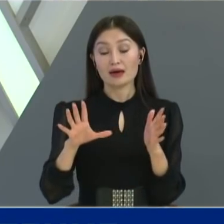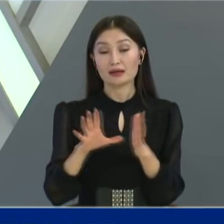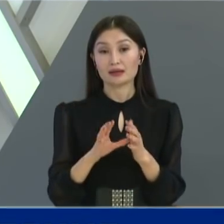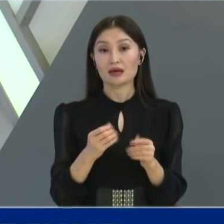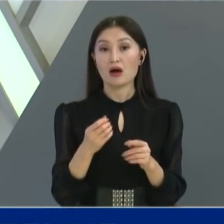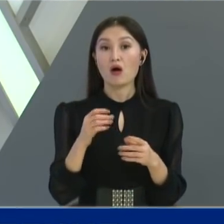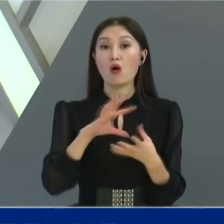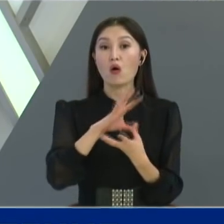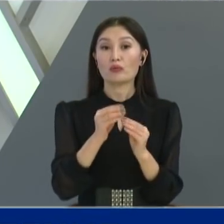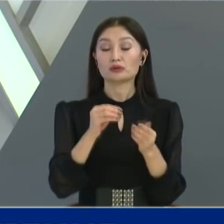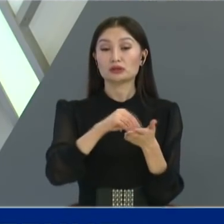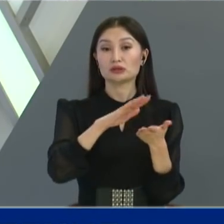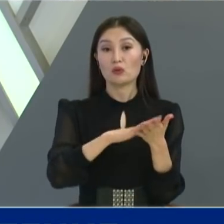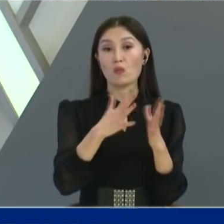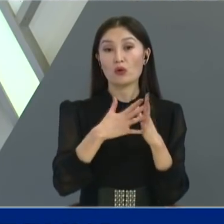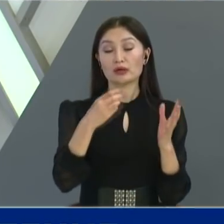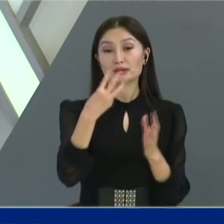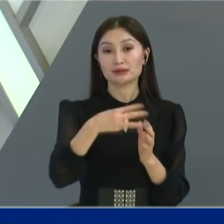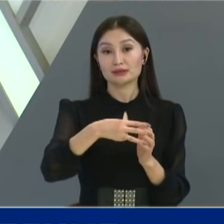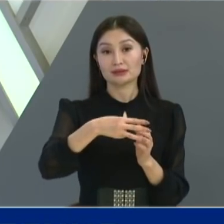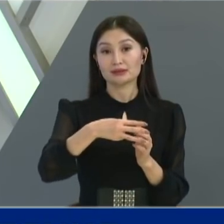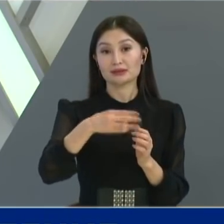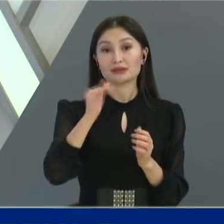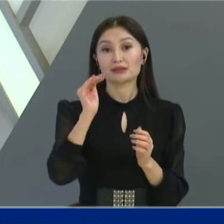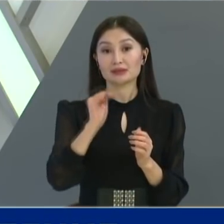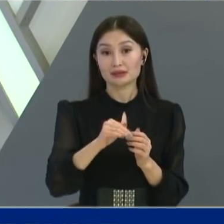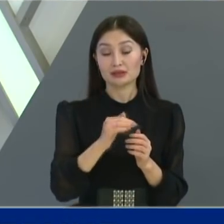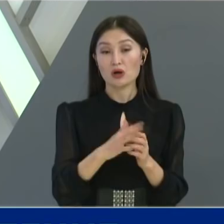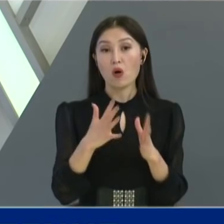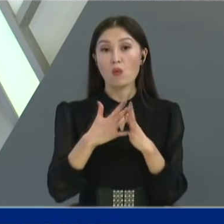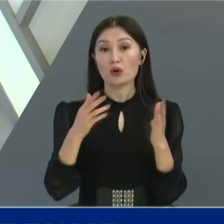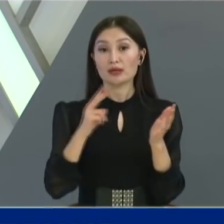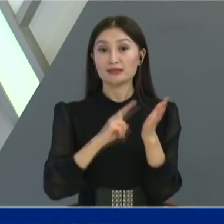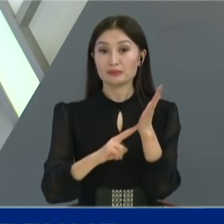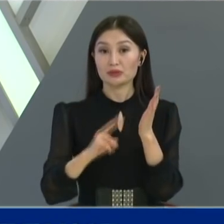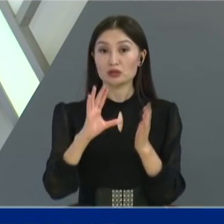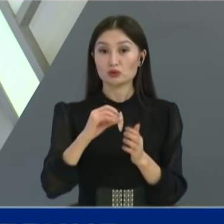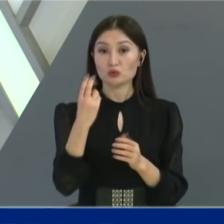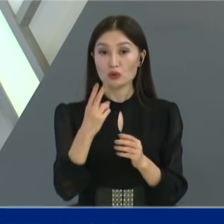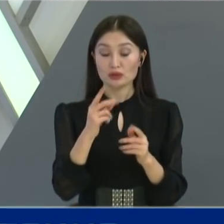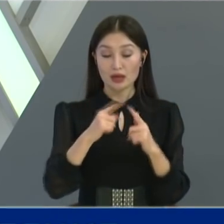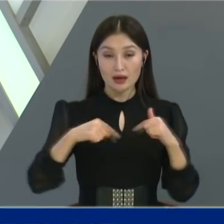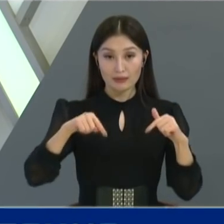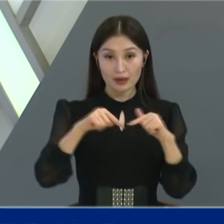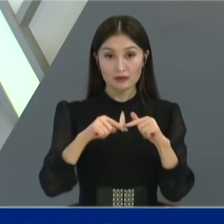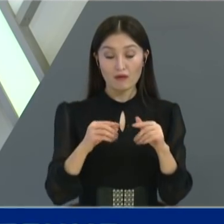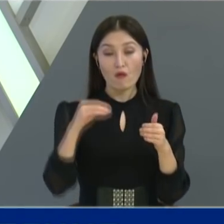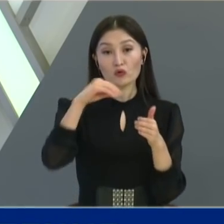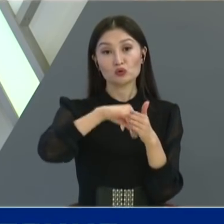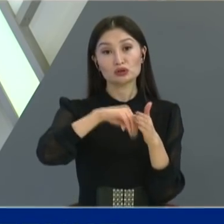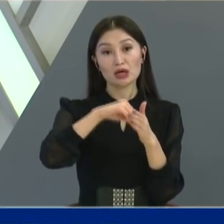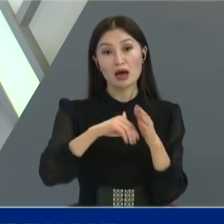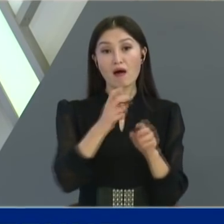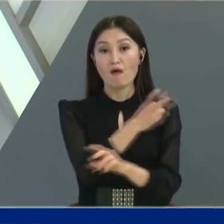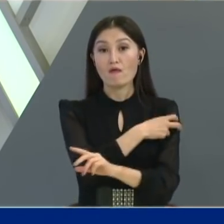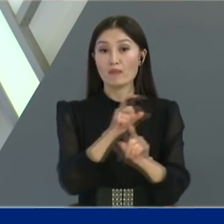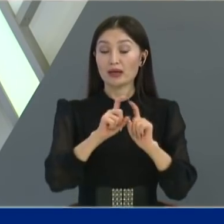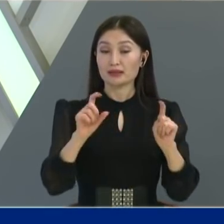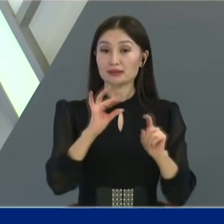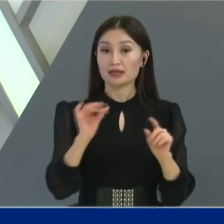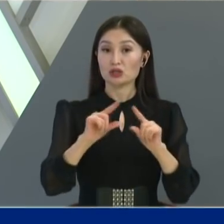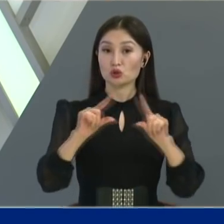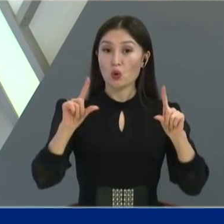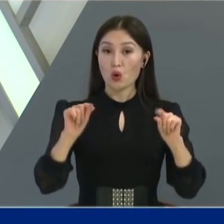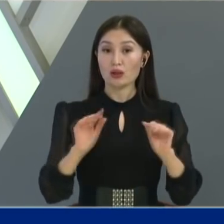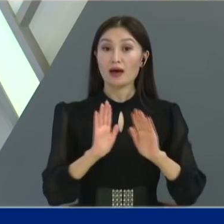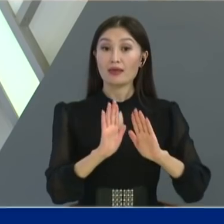абонентов предприятия более 30 тысяч, а еще более 70 соцобъектов, включая больницы и школы. Вот так,